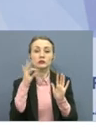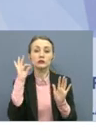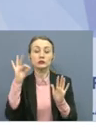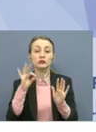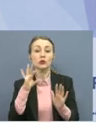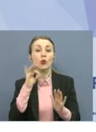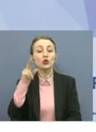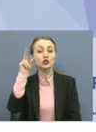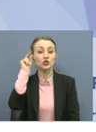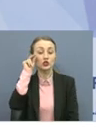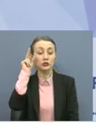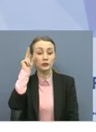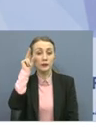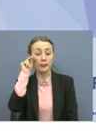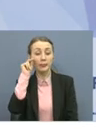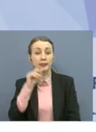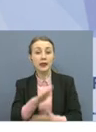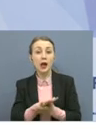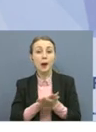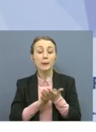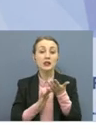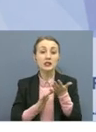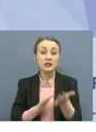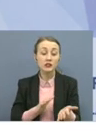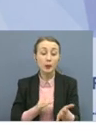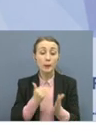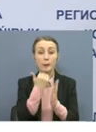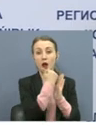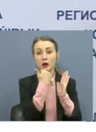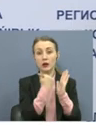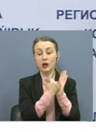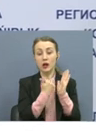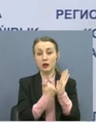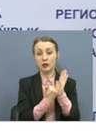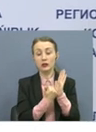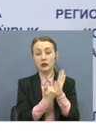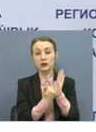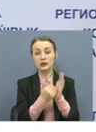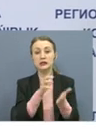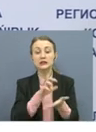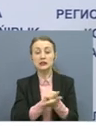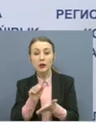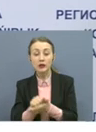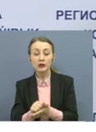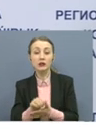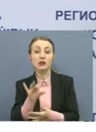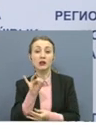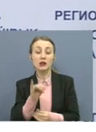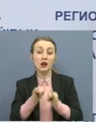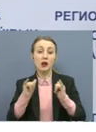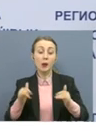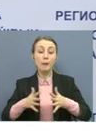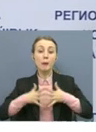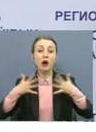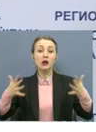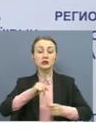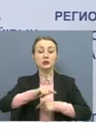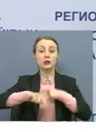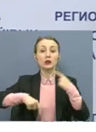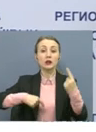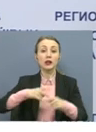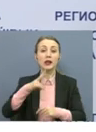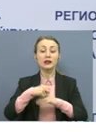2017-2021 жылдарға арналған нәтижелі жұмыспен қамту және жаппай кәсіпкерлікті дамыту бағдарламасымен 1,5 мыңнан астам адам қамтылды.